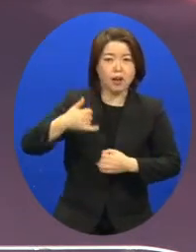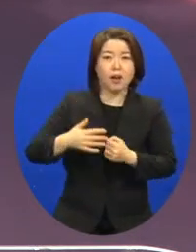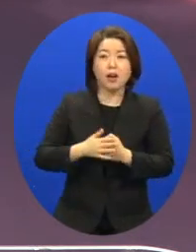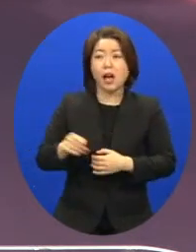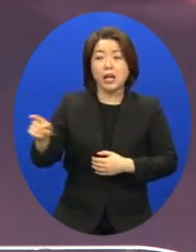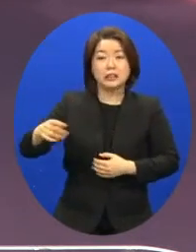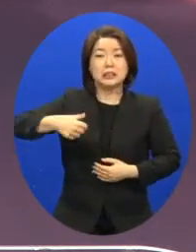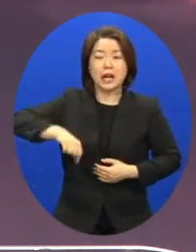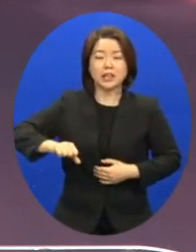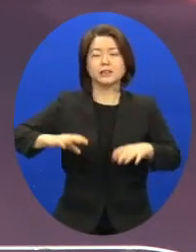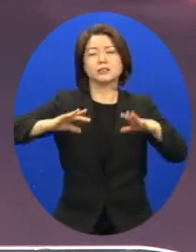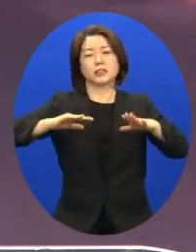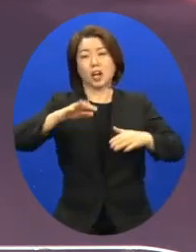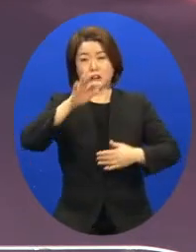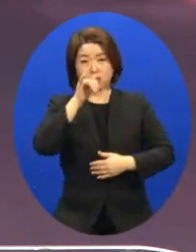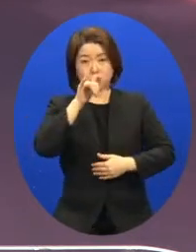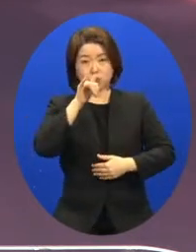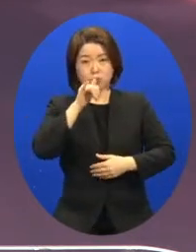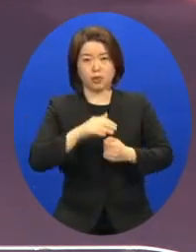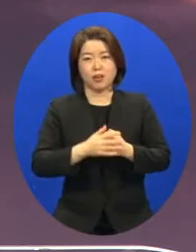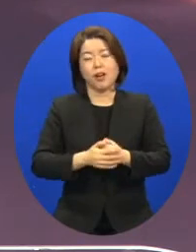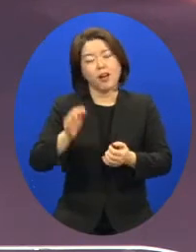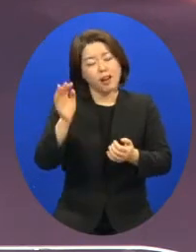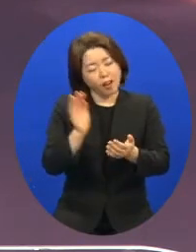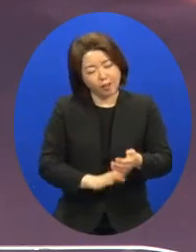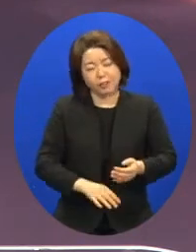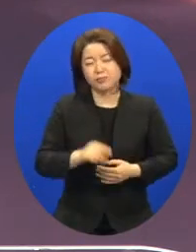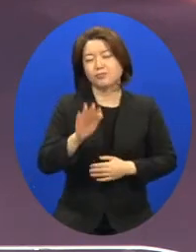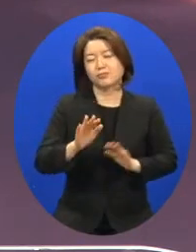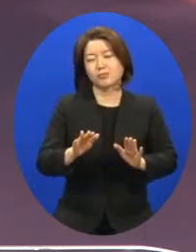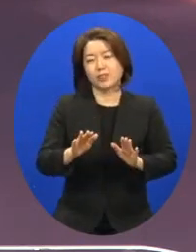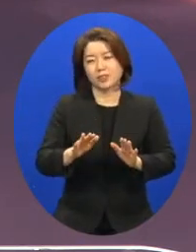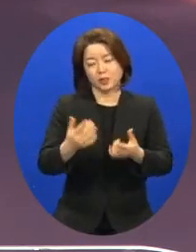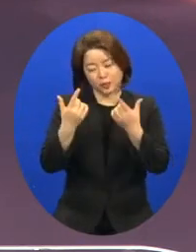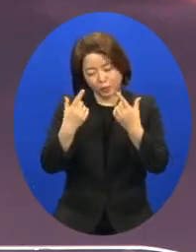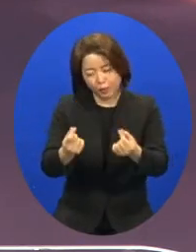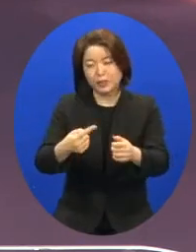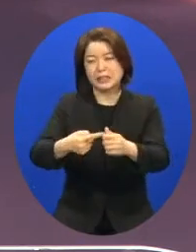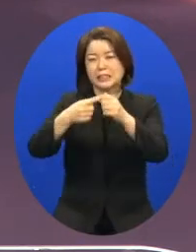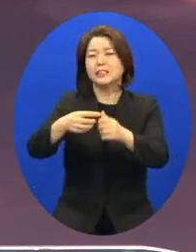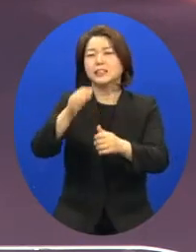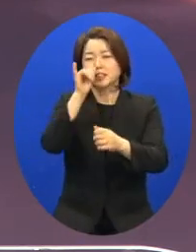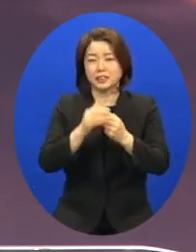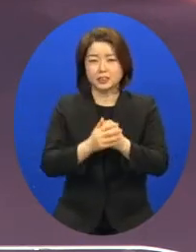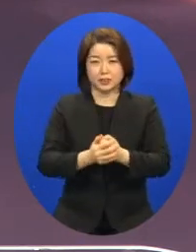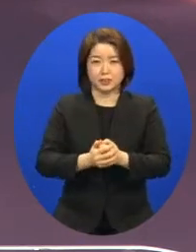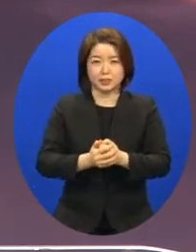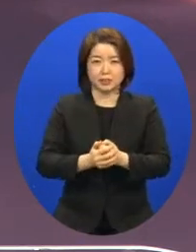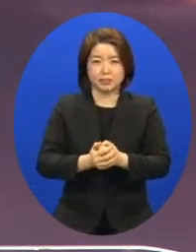그 아들 자랑을 하는 거예요. 아우, 이번에도 또 1등을 했어요. 어떡하면 좋아.